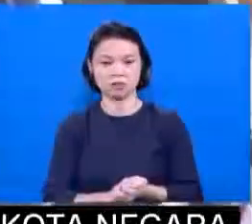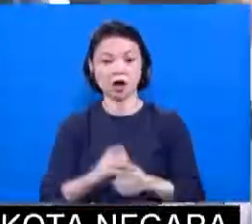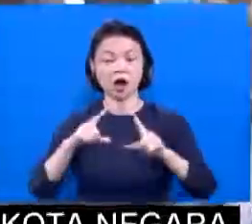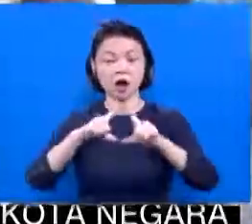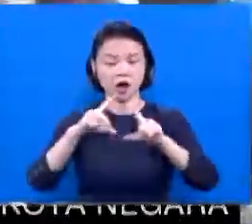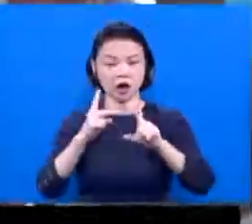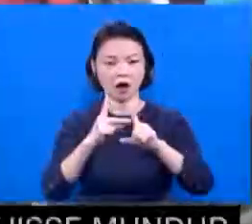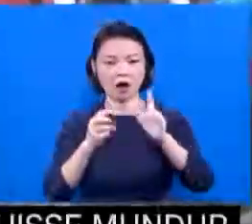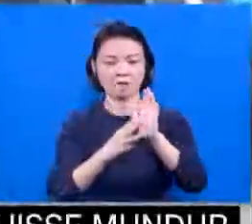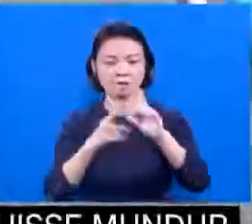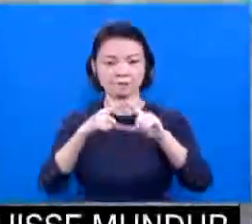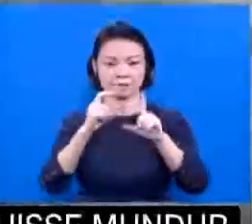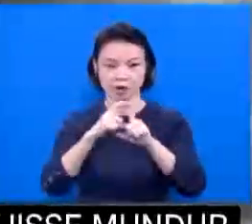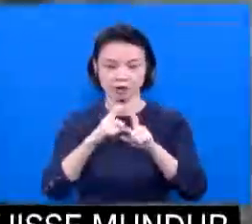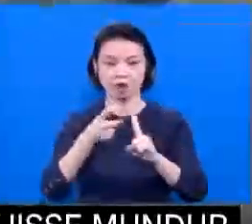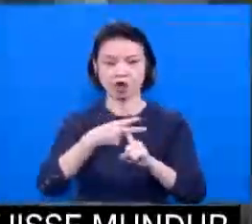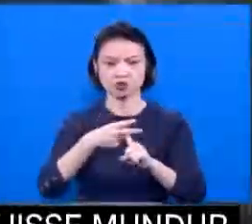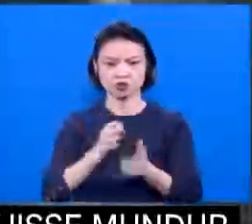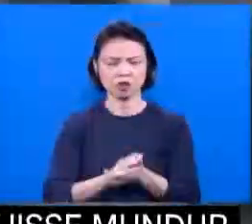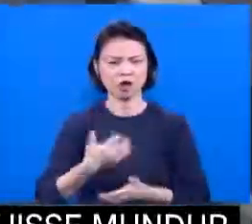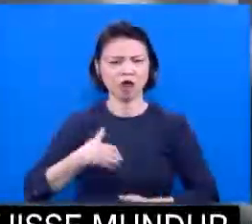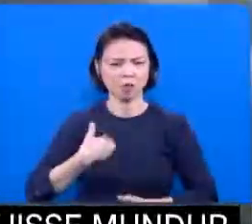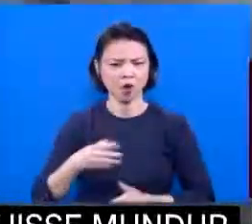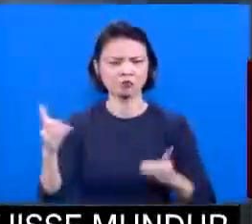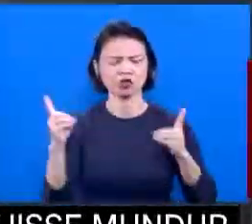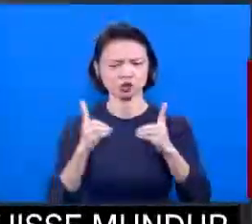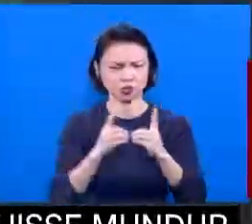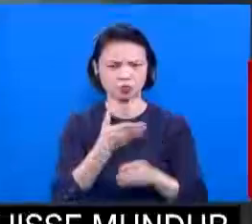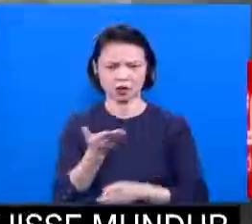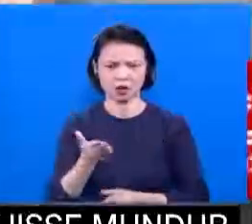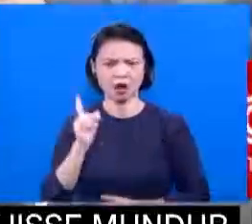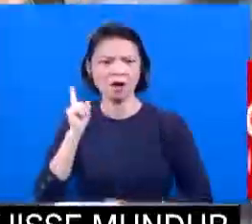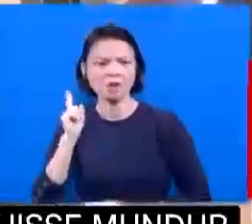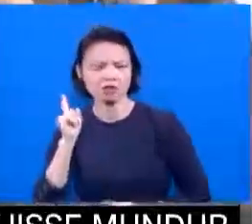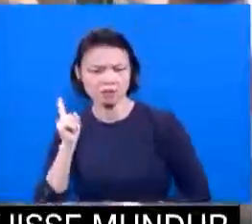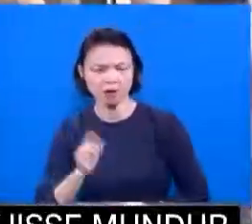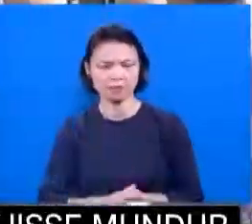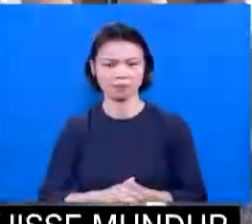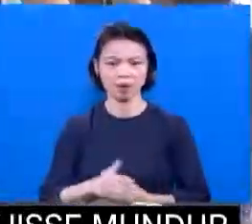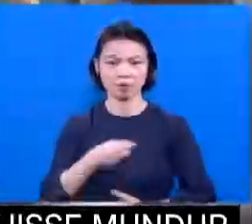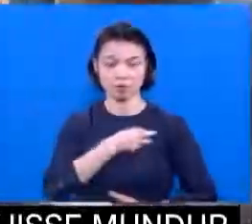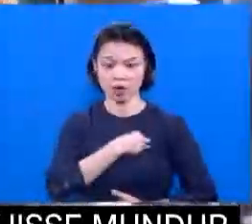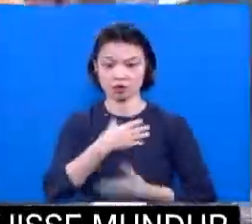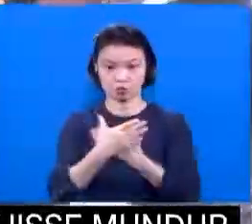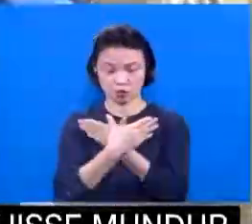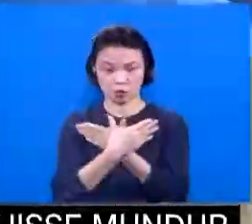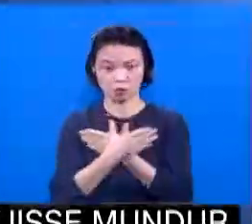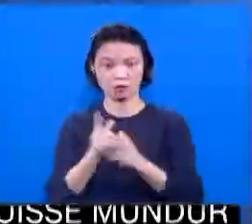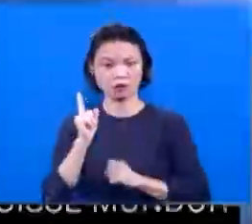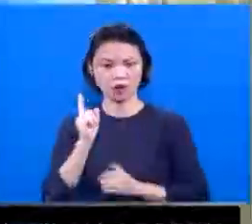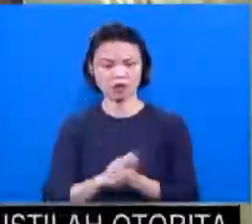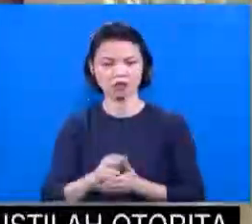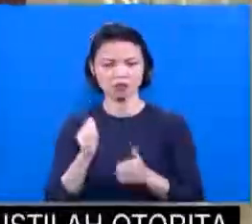tidak mau menemui mereka ratusan pengunjukrasa ini mempertanyakan Kenapa Bupati Sumenep tidak segera melaksanakan putusan pengadilan